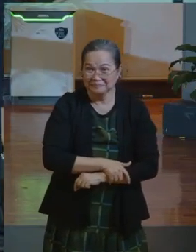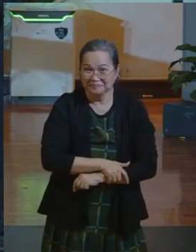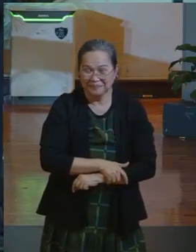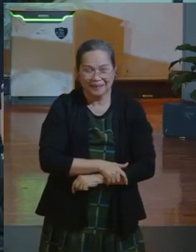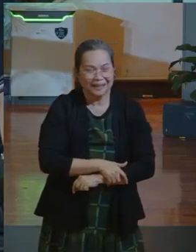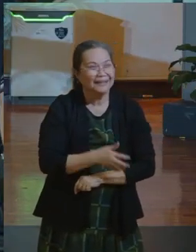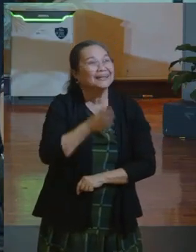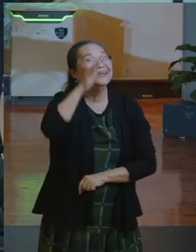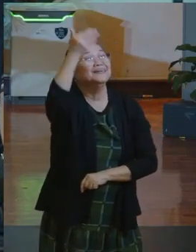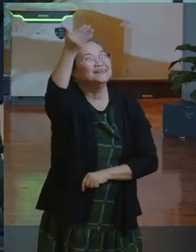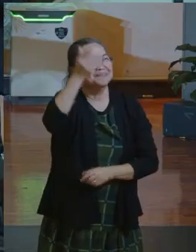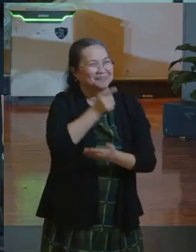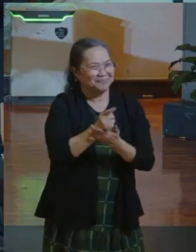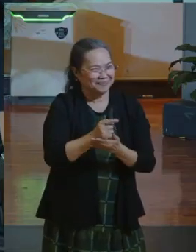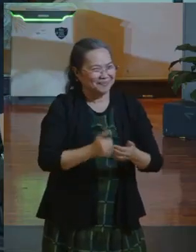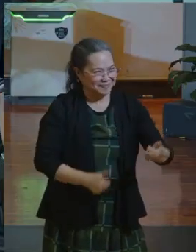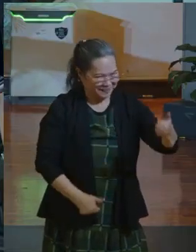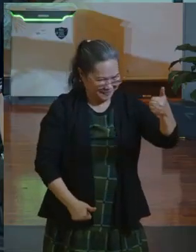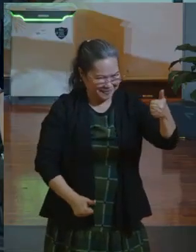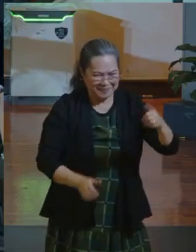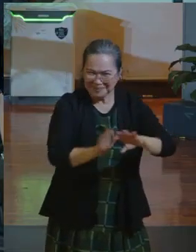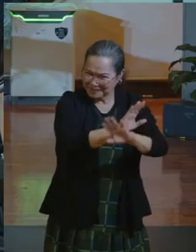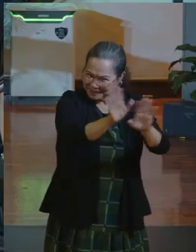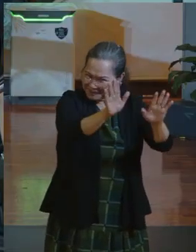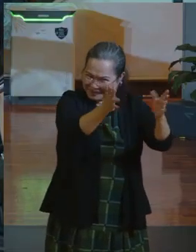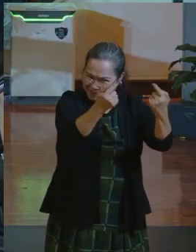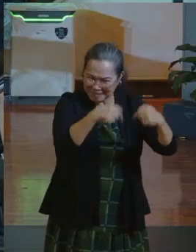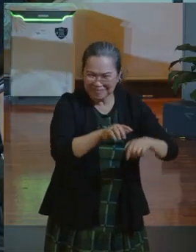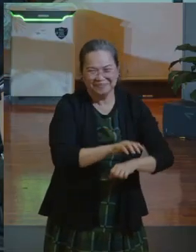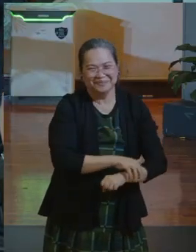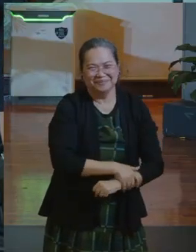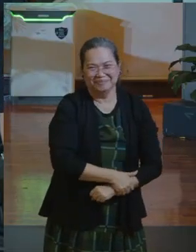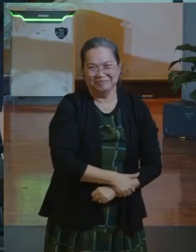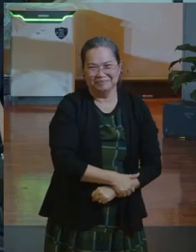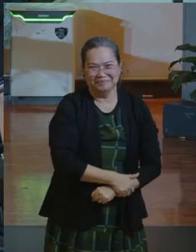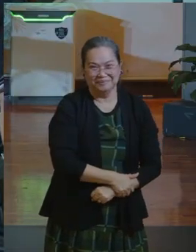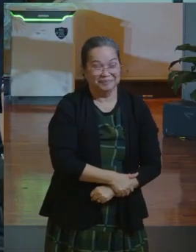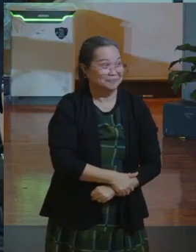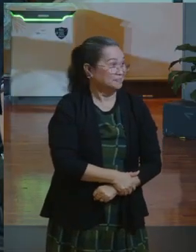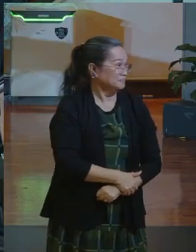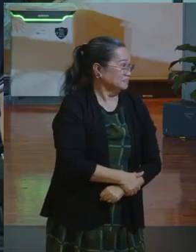Babalik po kami next week. Ay, kahit hindi na rin.